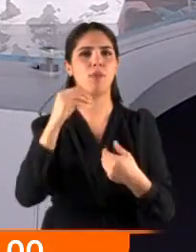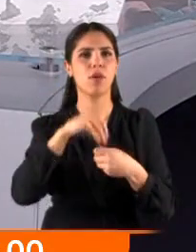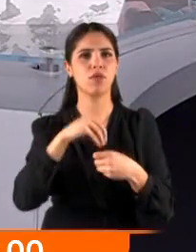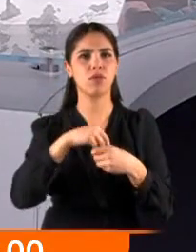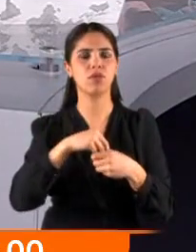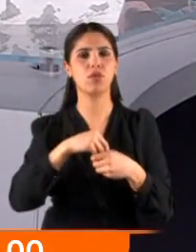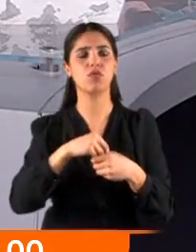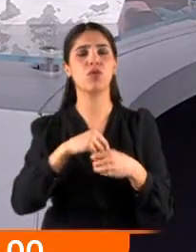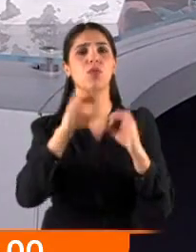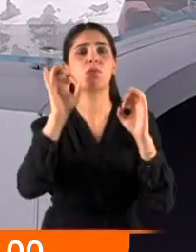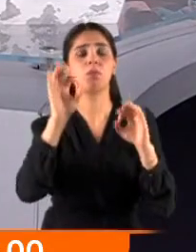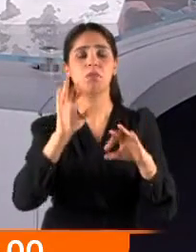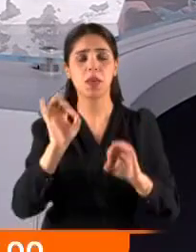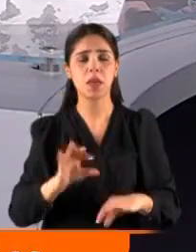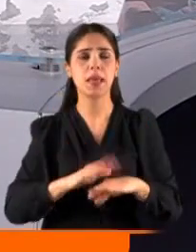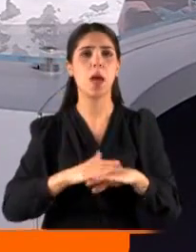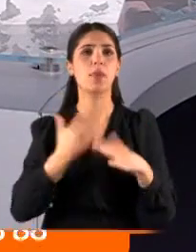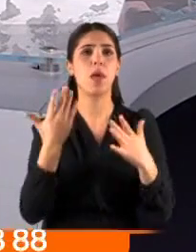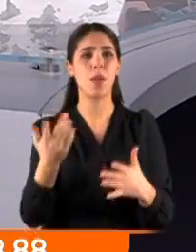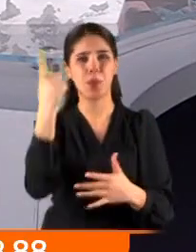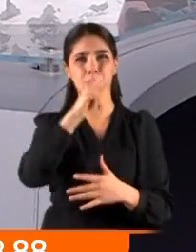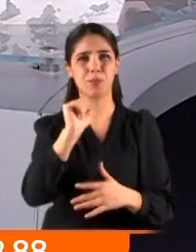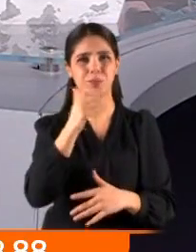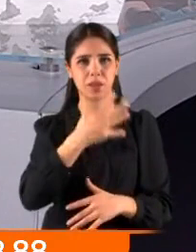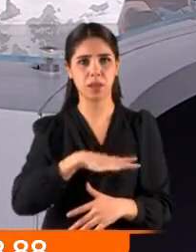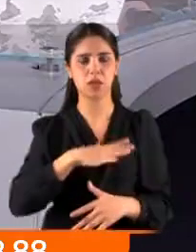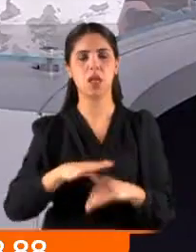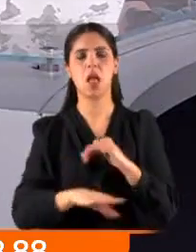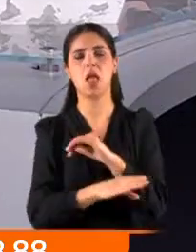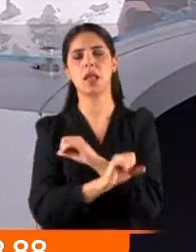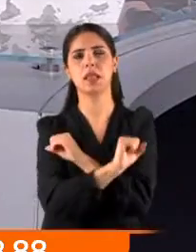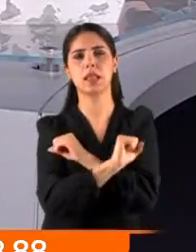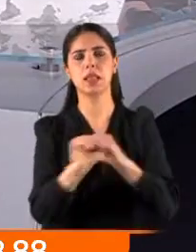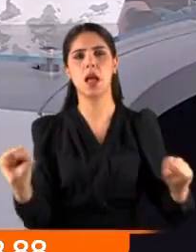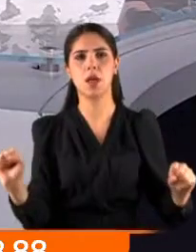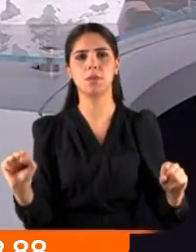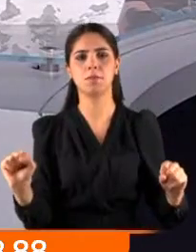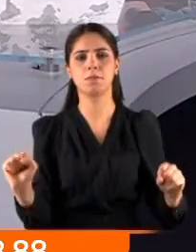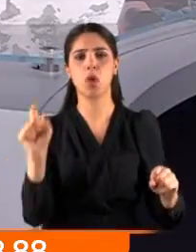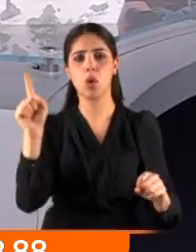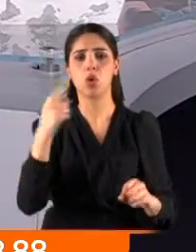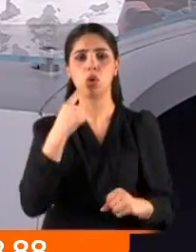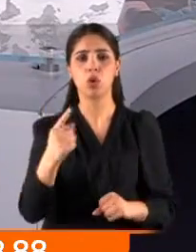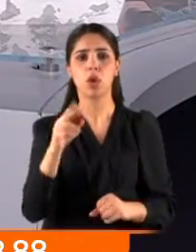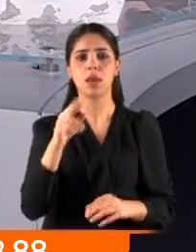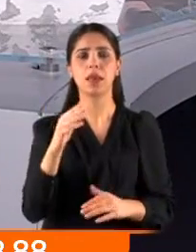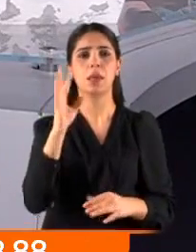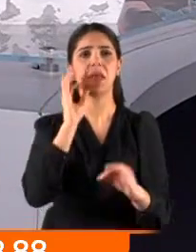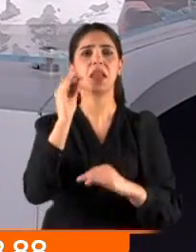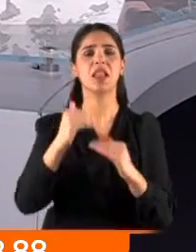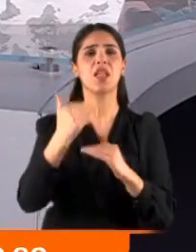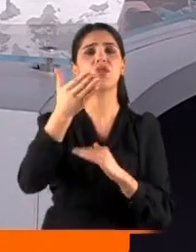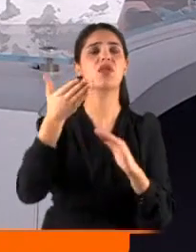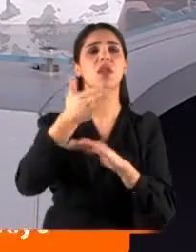bıçak altına yattı. Ama güzelleşmek isterken hayatı birden kabusa döndü ve onun tabiriyle insan içine çıkamaz hale